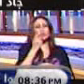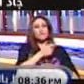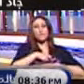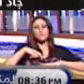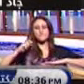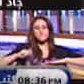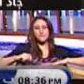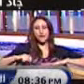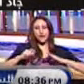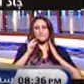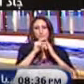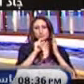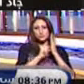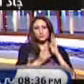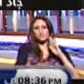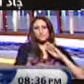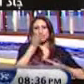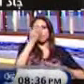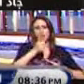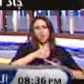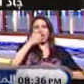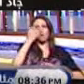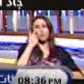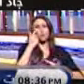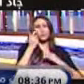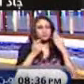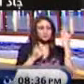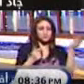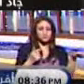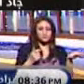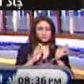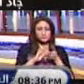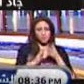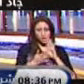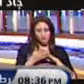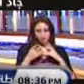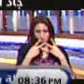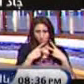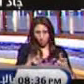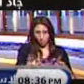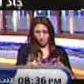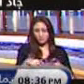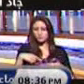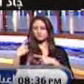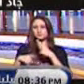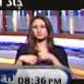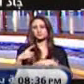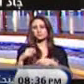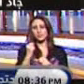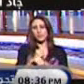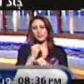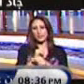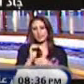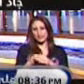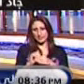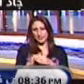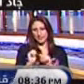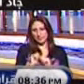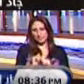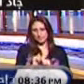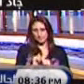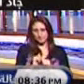سيتم عرض كامل القانونين على المحكمه الدستوريه العليا، ثم تقوم المحكمة الدستورية العليا